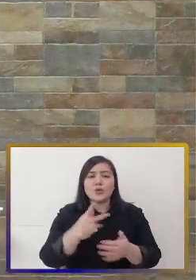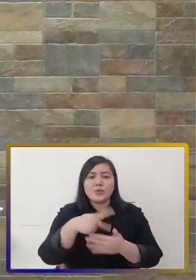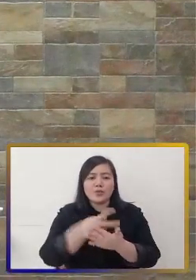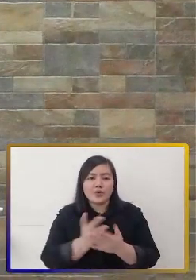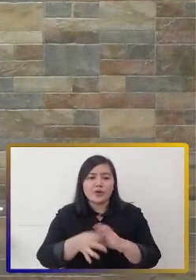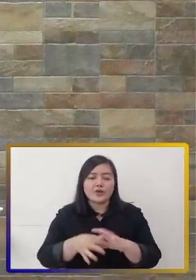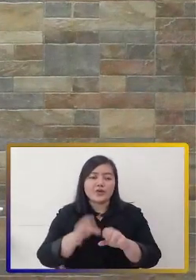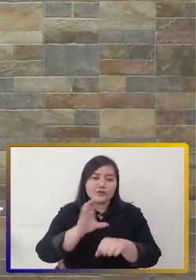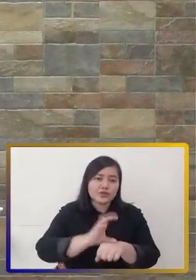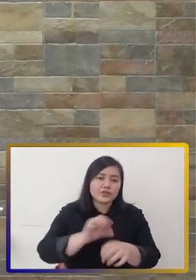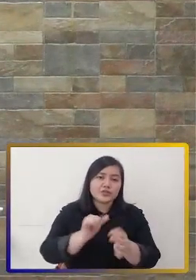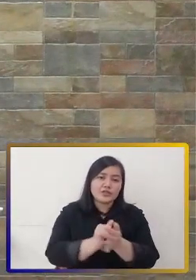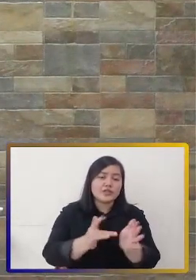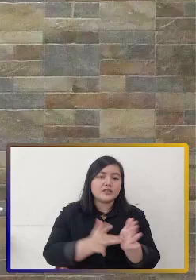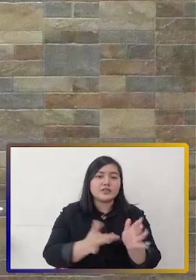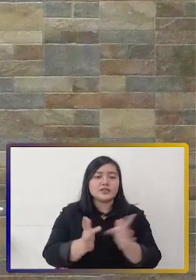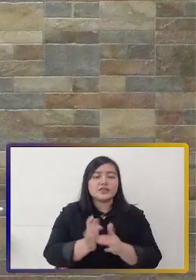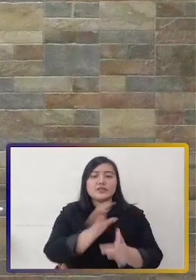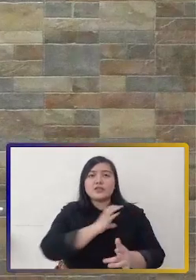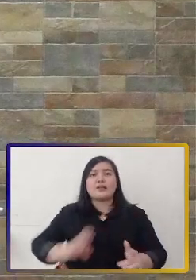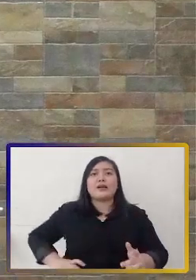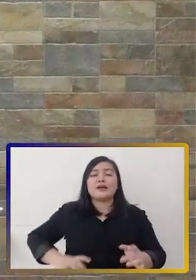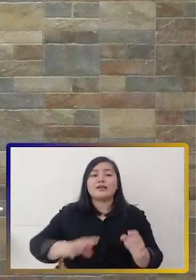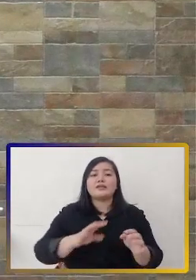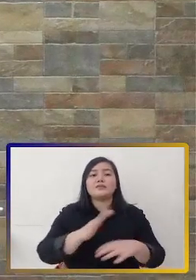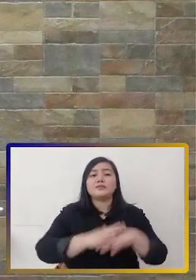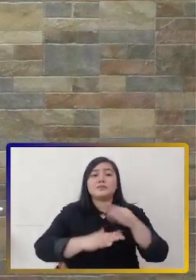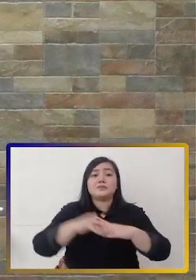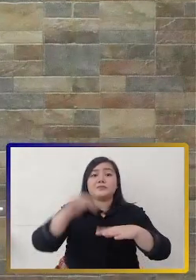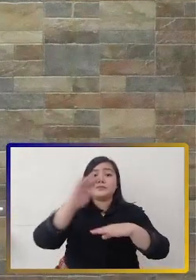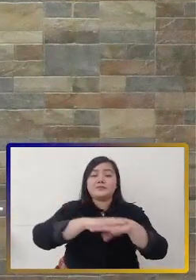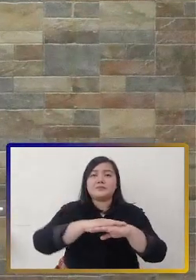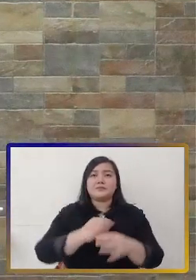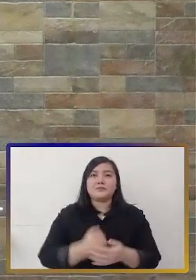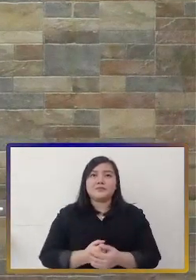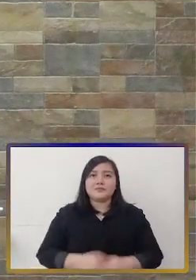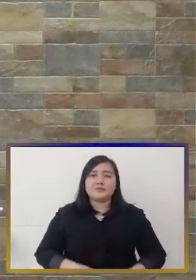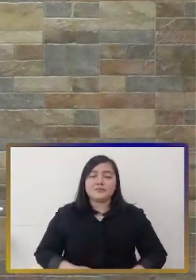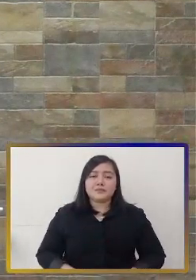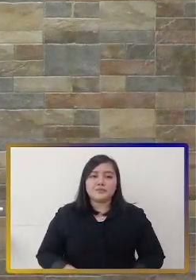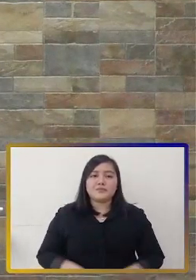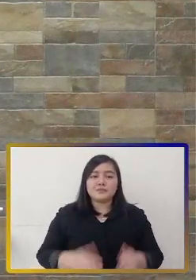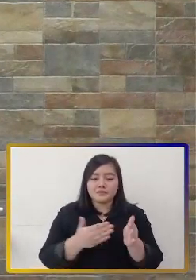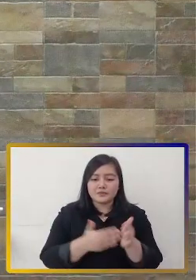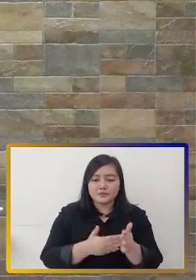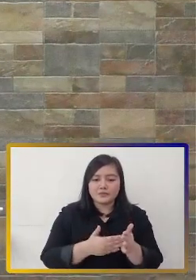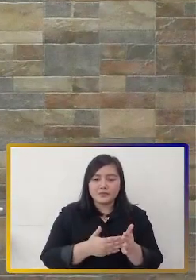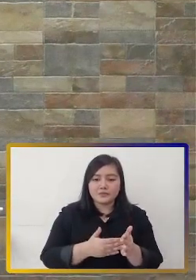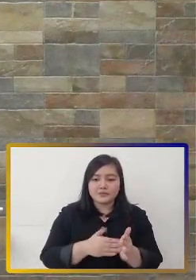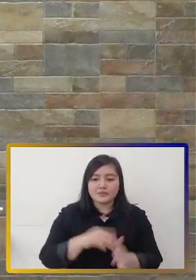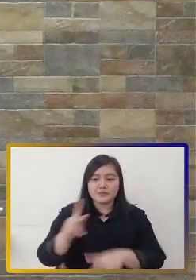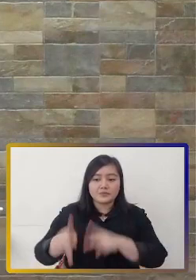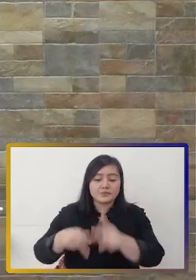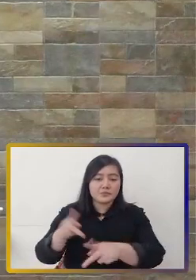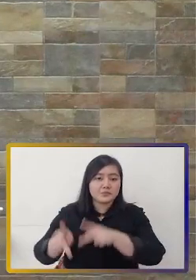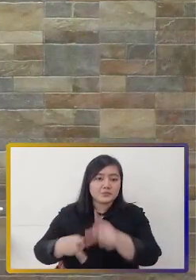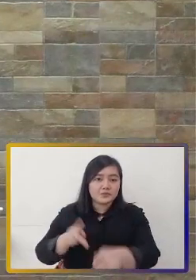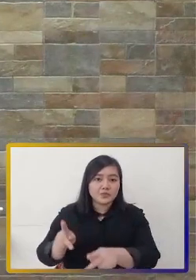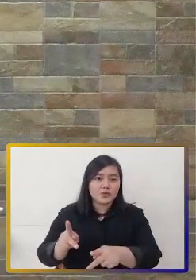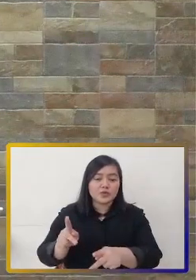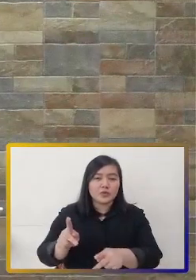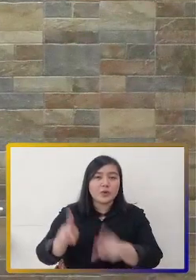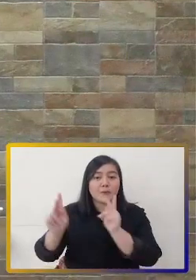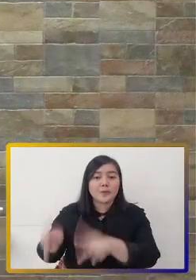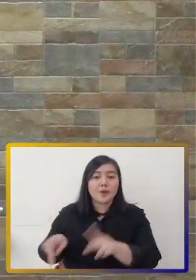Panginoon Hesukristo para kanyang maging iglesia? Yun yung mga nabautismuhan mula, yun yung mga inihandang tao ni John